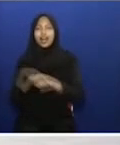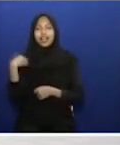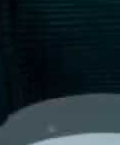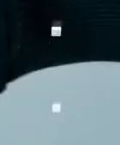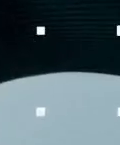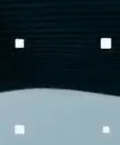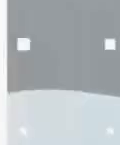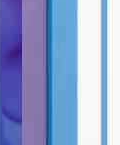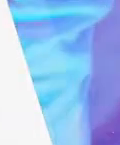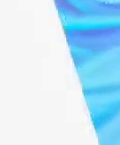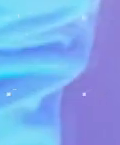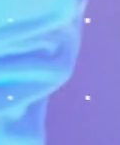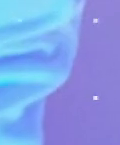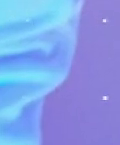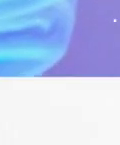kasih.